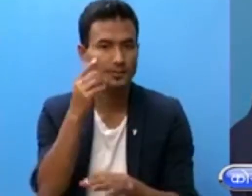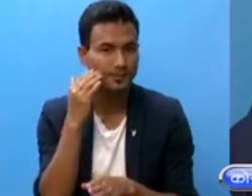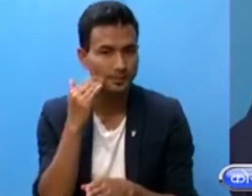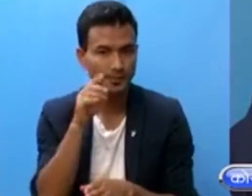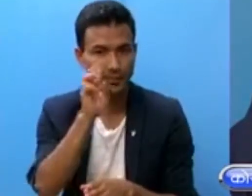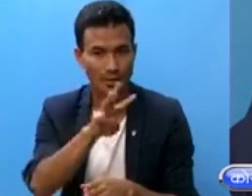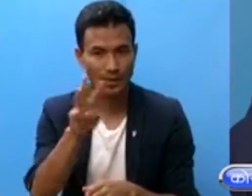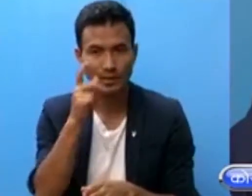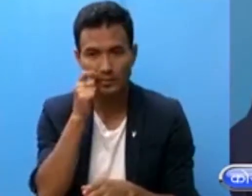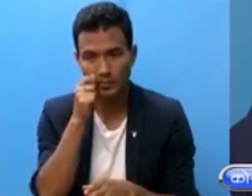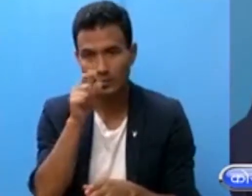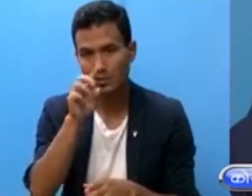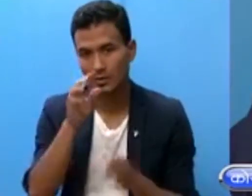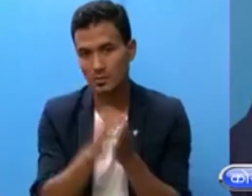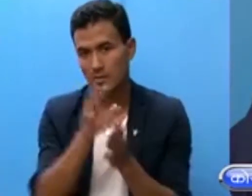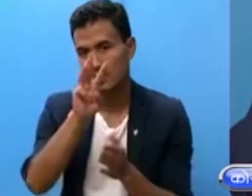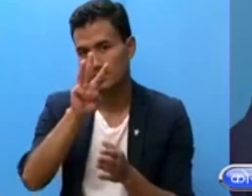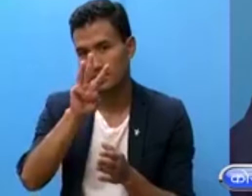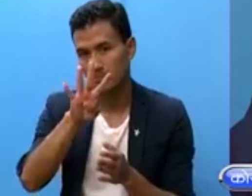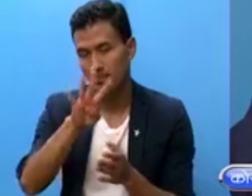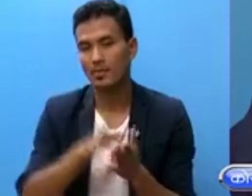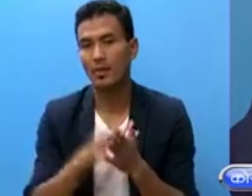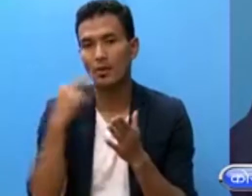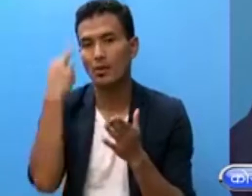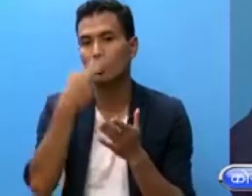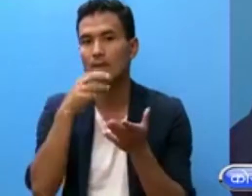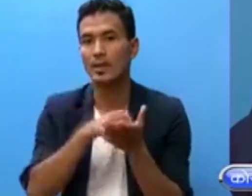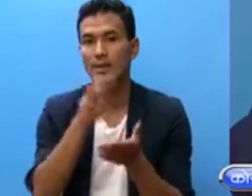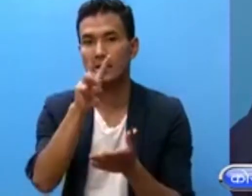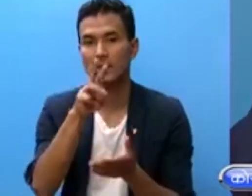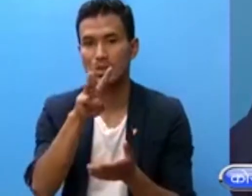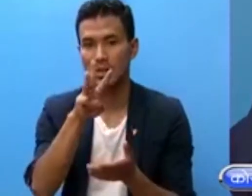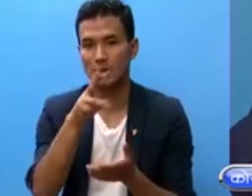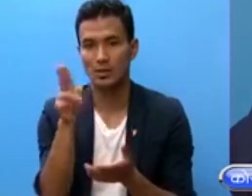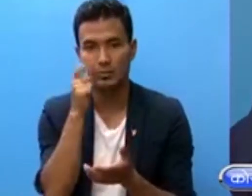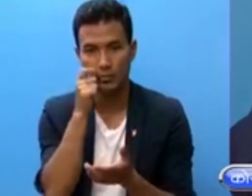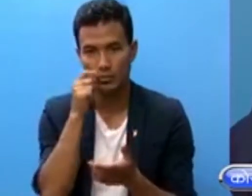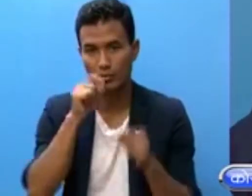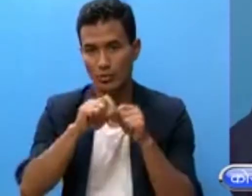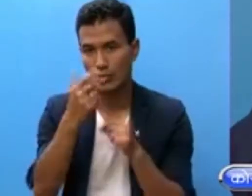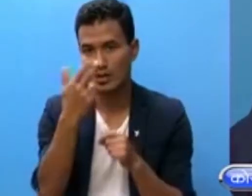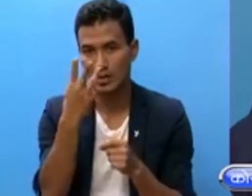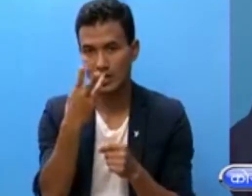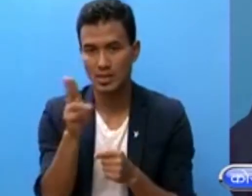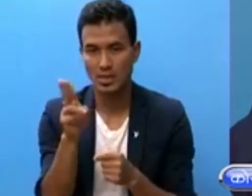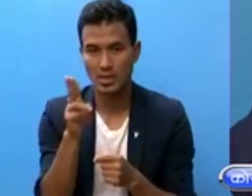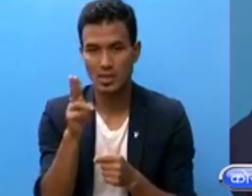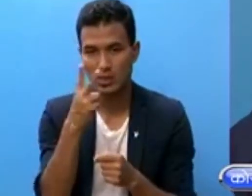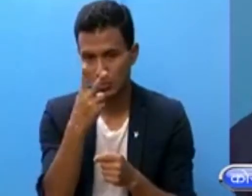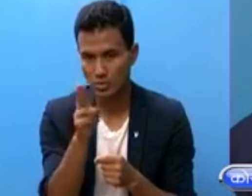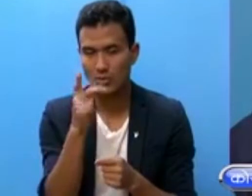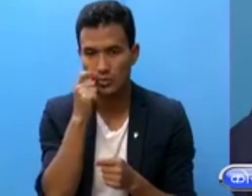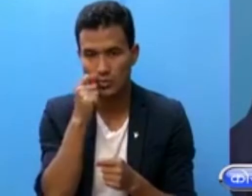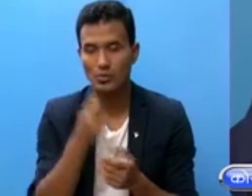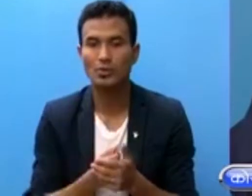महिला र 33 पुरुष गरी 34, रूपन्देहीका 3 पुरुष, सर्लाहीका दुईजना